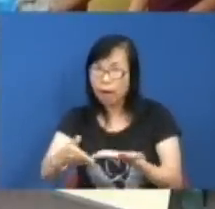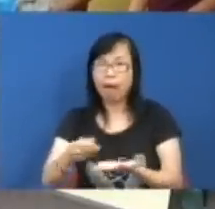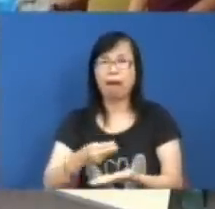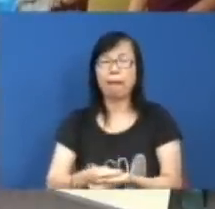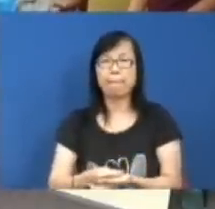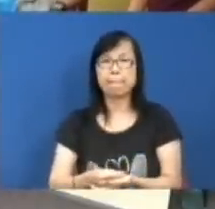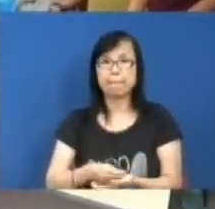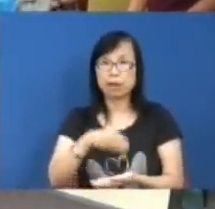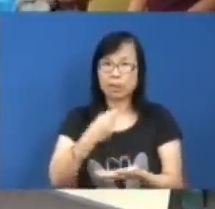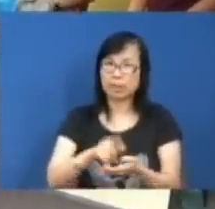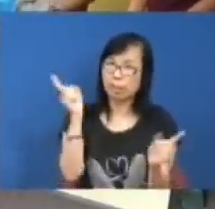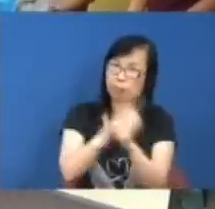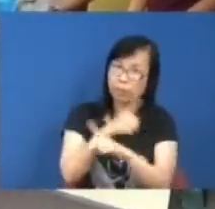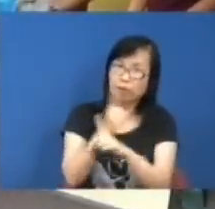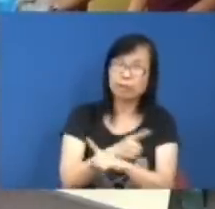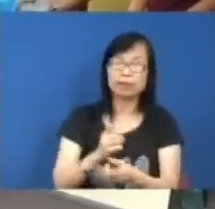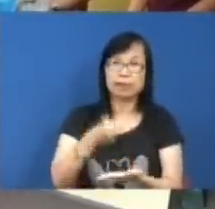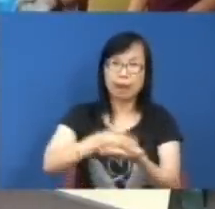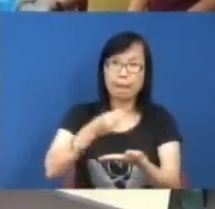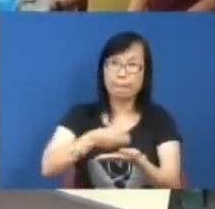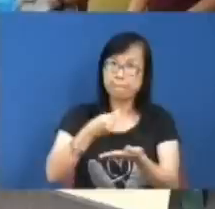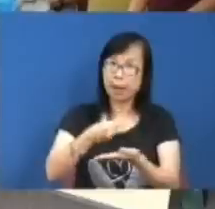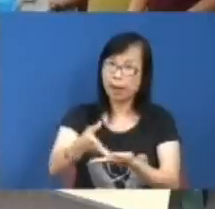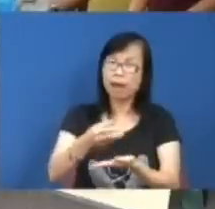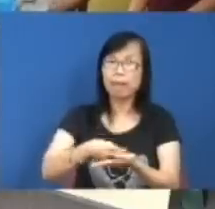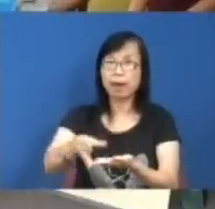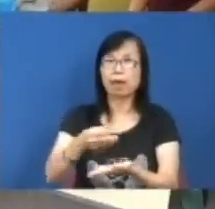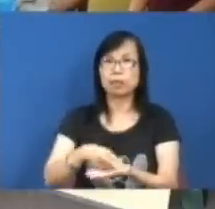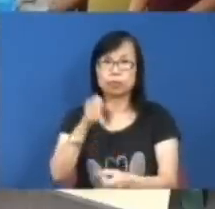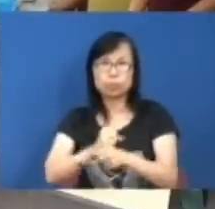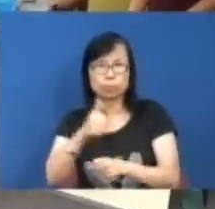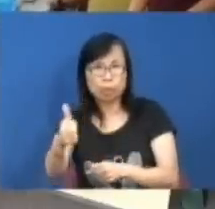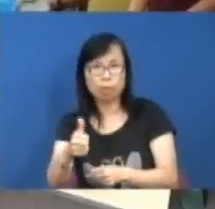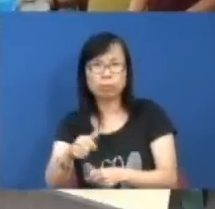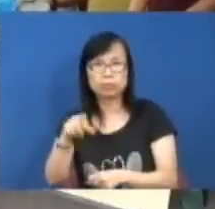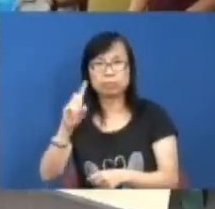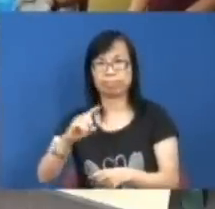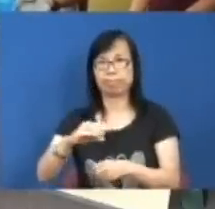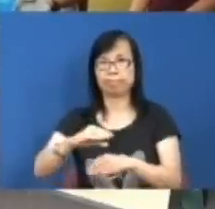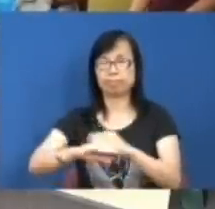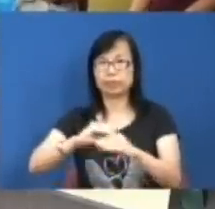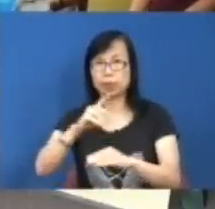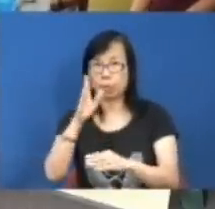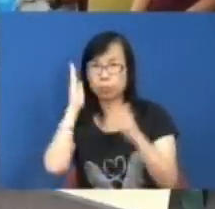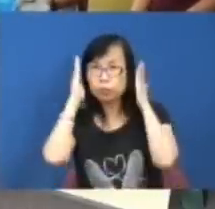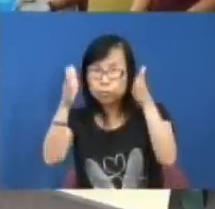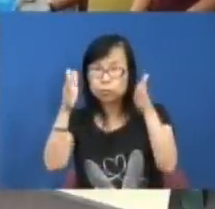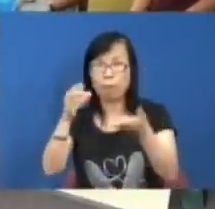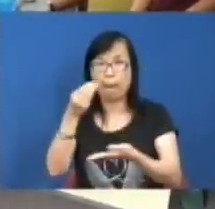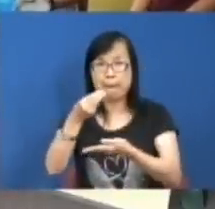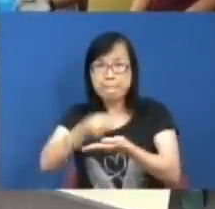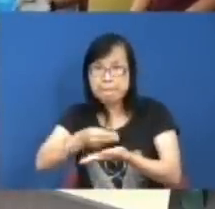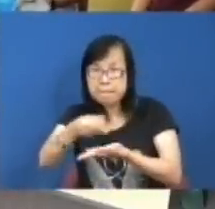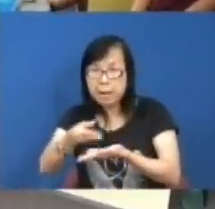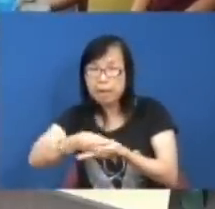啊。或者代理去售賣個油漆，不過做得好的業界咧，我哋都會比較注意嗰個銷售之後